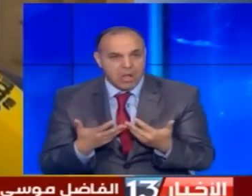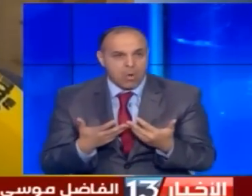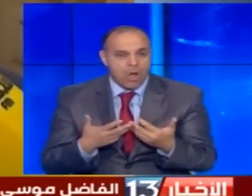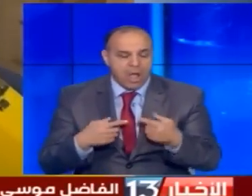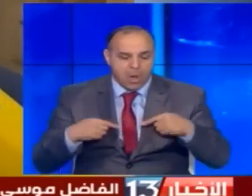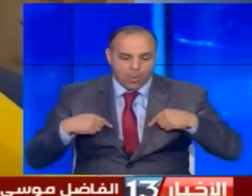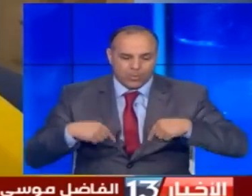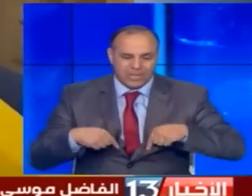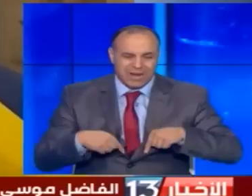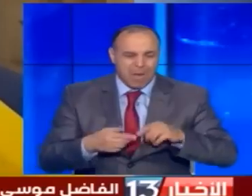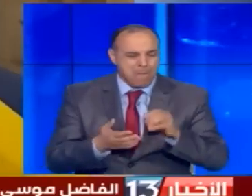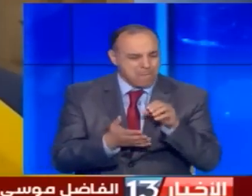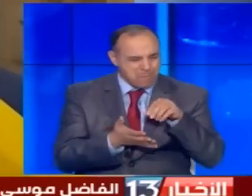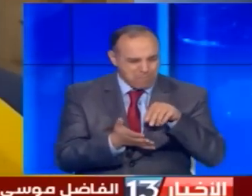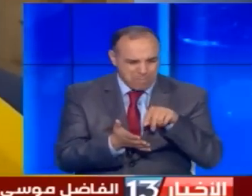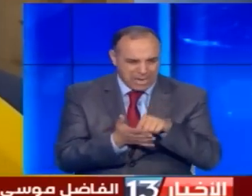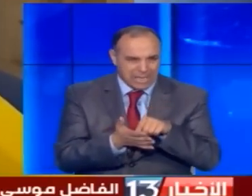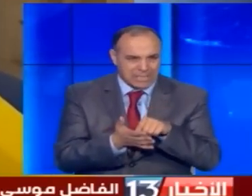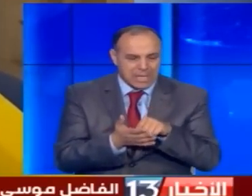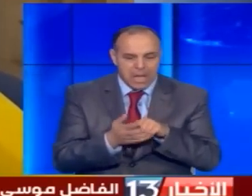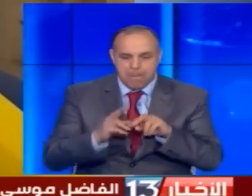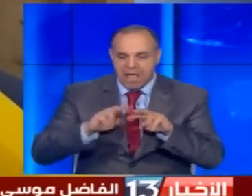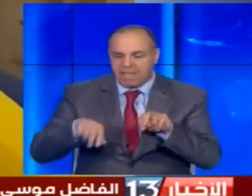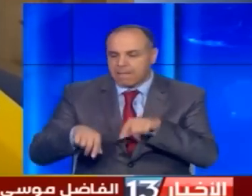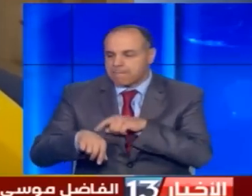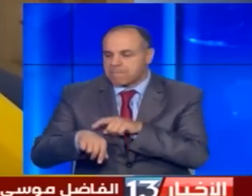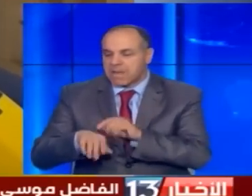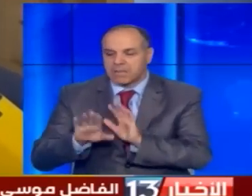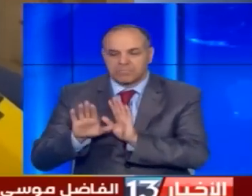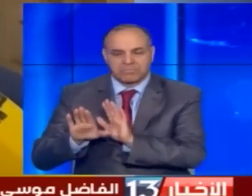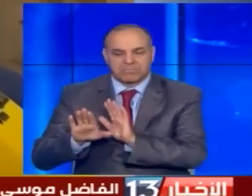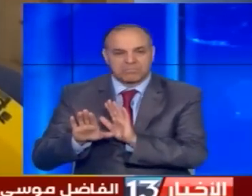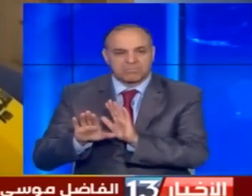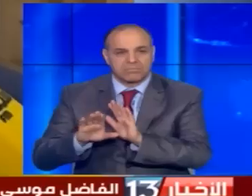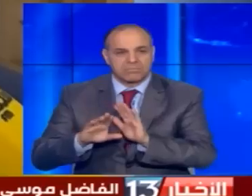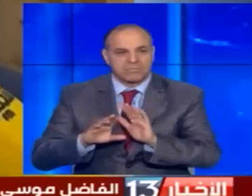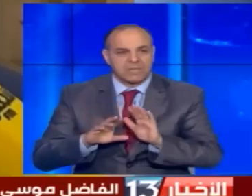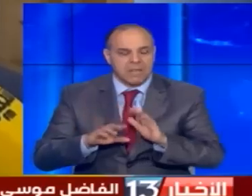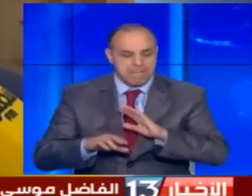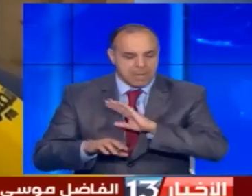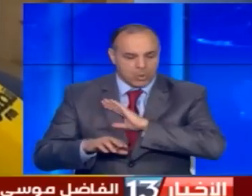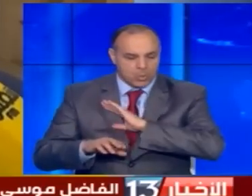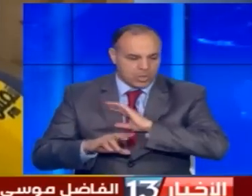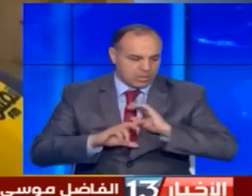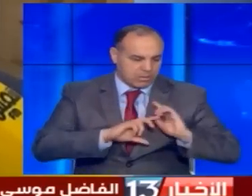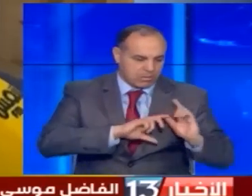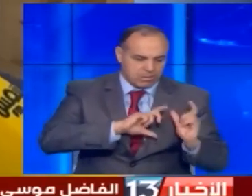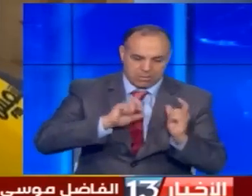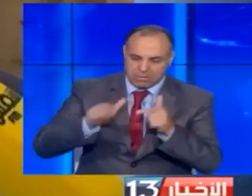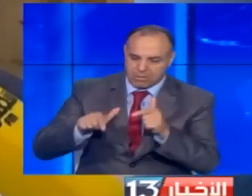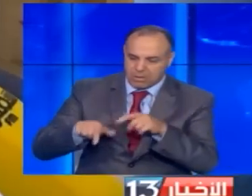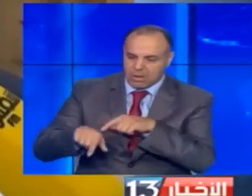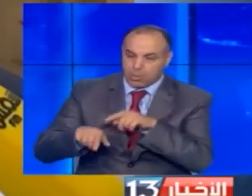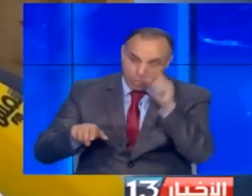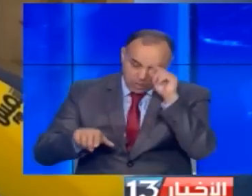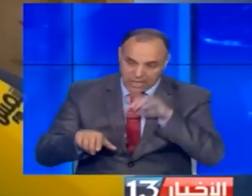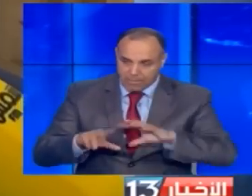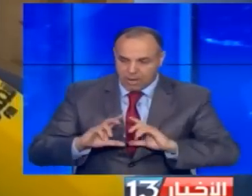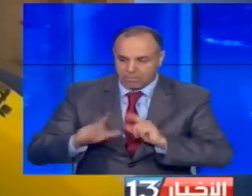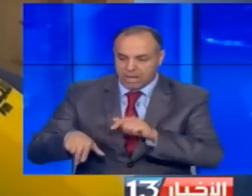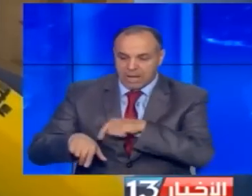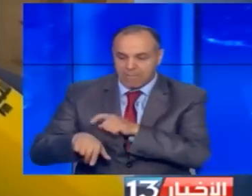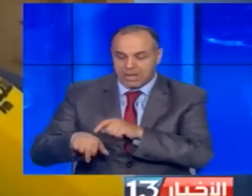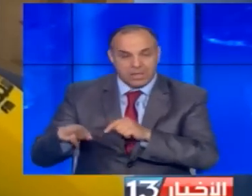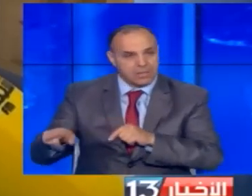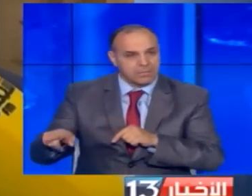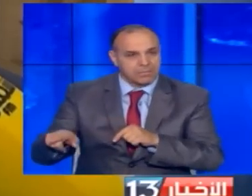الدولة المركزية ولا يبحث كان على البلديات، معناتها نقل المسؤولية منها هي على المستوى الوطني وحطها في